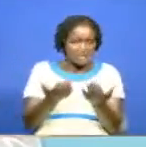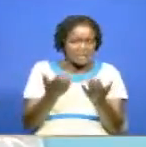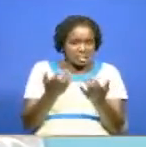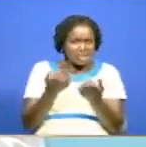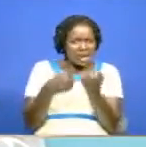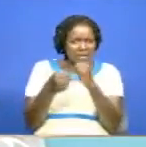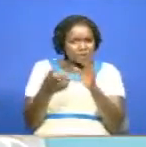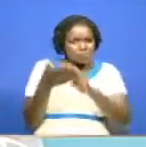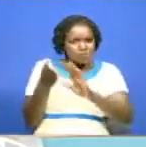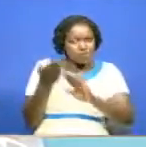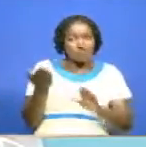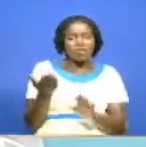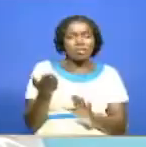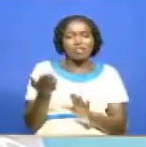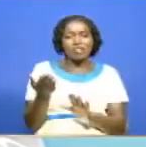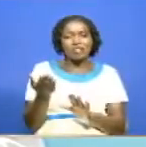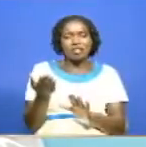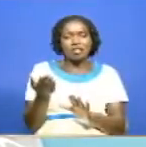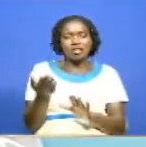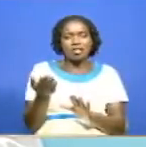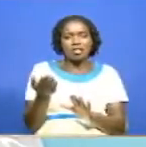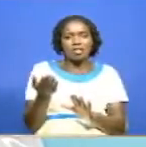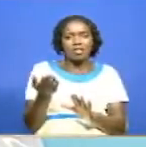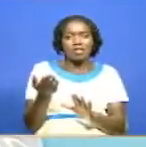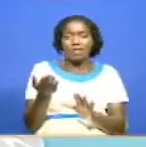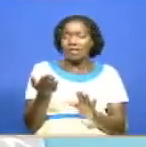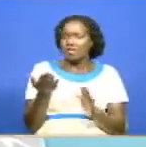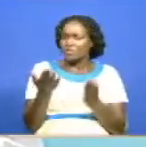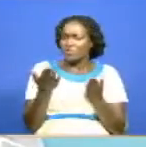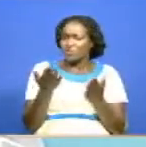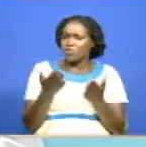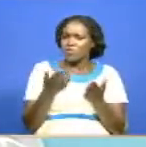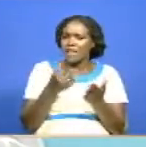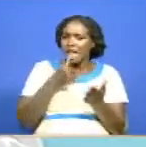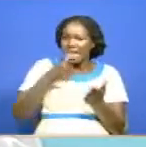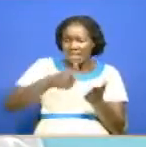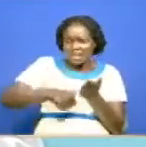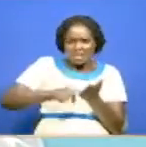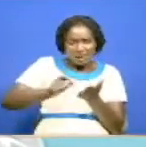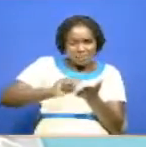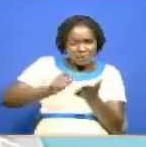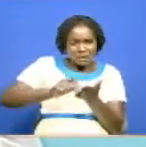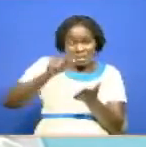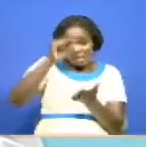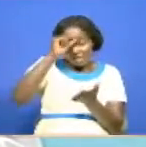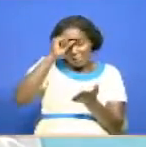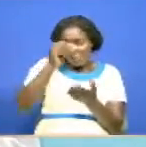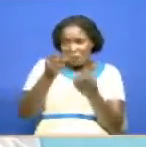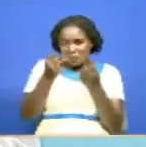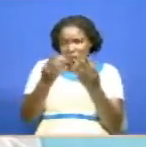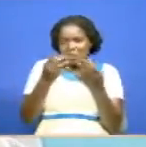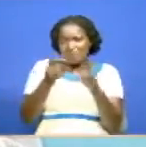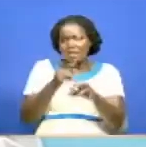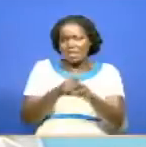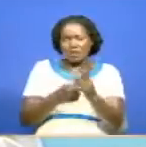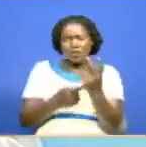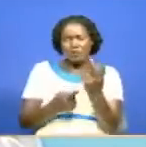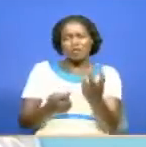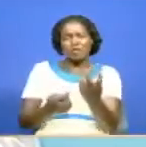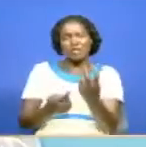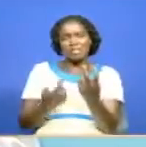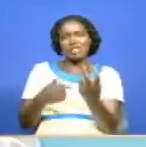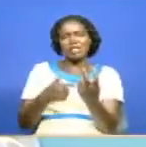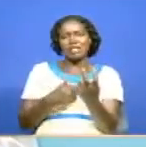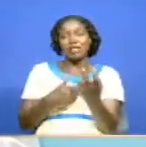kwa haraka sana. Na ndio maana tukakuwa tunaandikia serikali mara mingi tu, umetuona hata